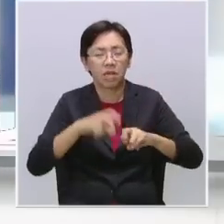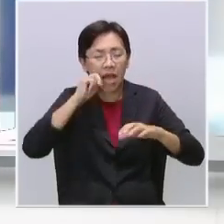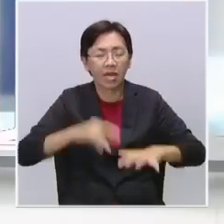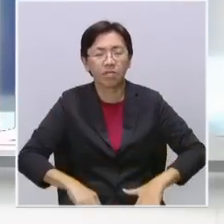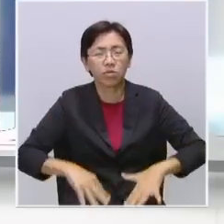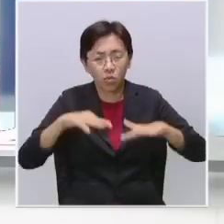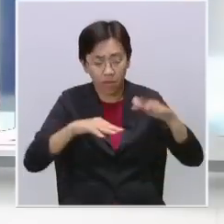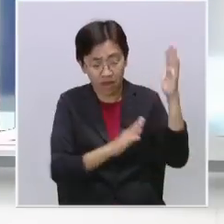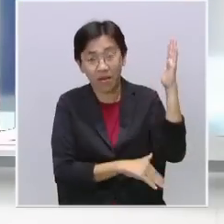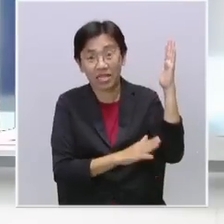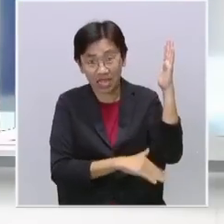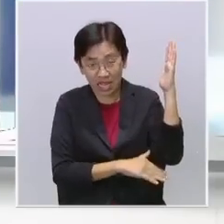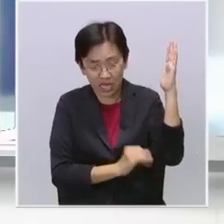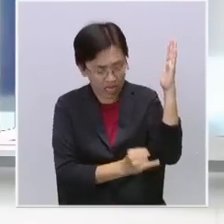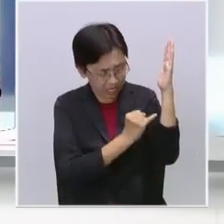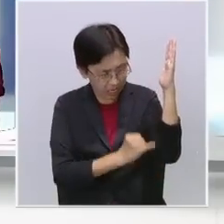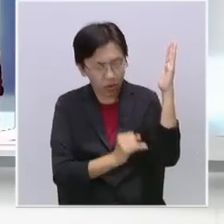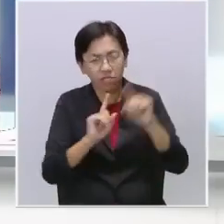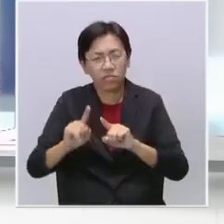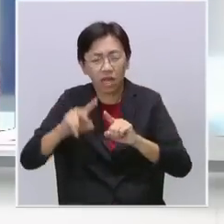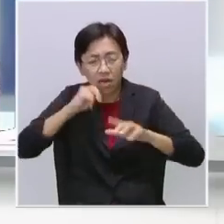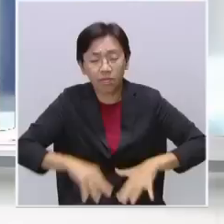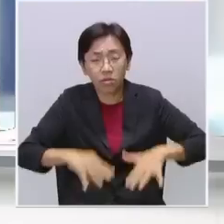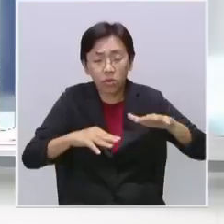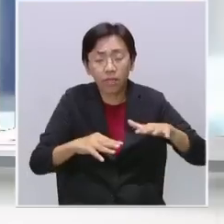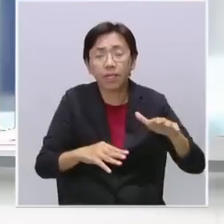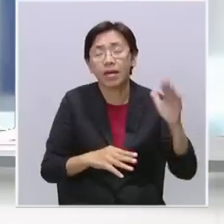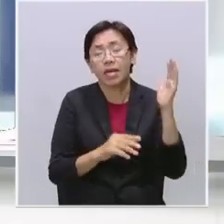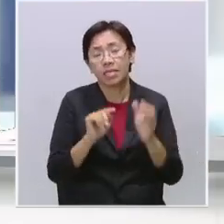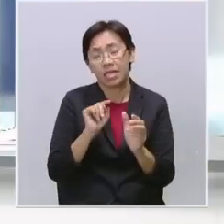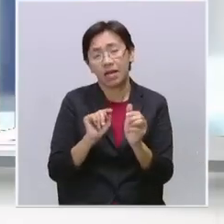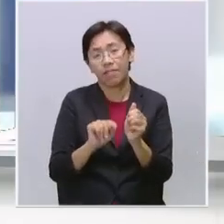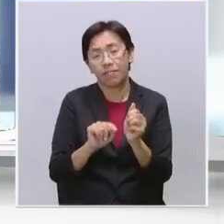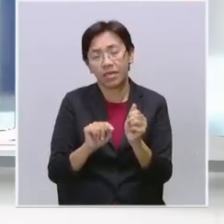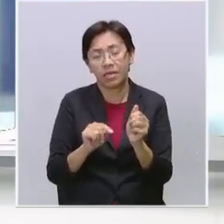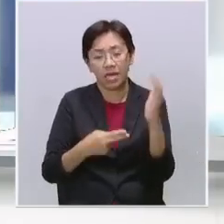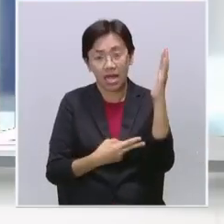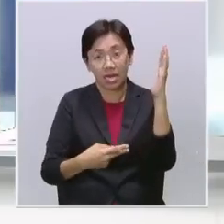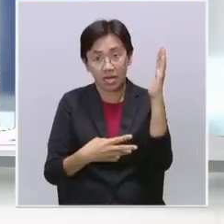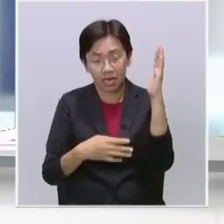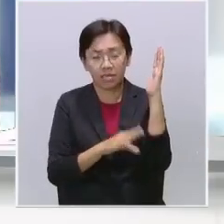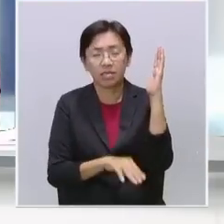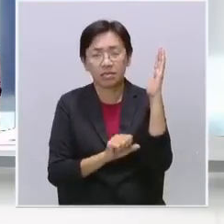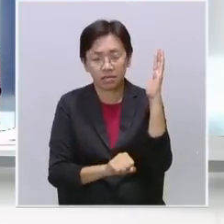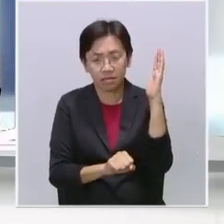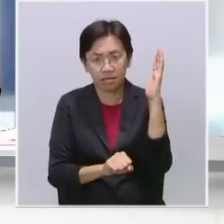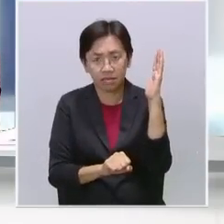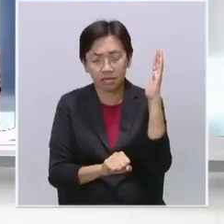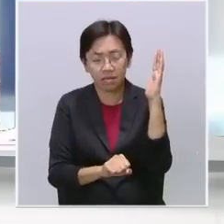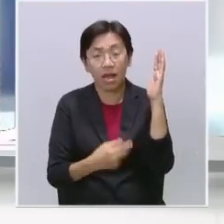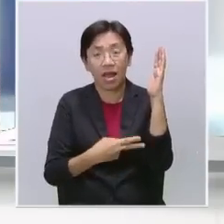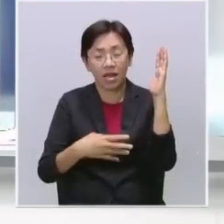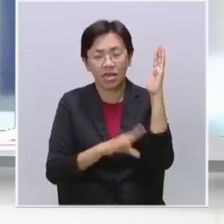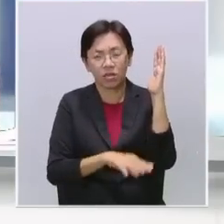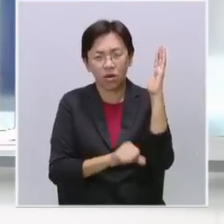ทกภัยกันอยู่นะคะในหลายจังหวัดเลยด้วยจะพาไปดูในพื้นที่ตำบลควนลังอำเภอหาดใหญ่จังหวัดสงขลานะคะหนึ่งในจังหวัด